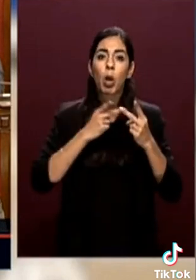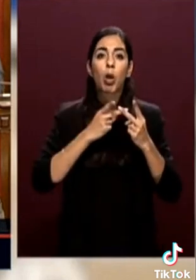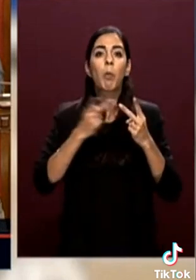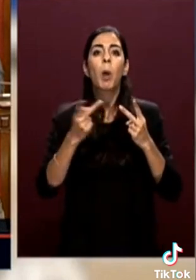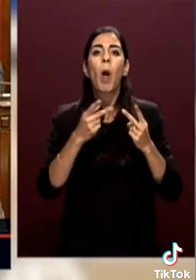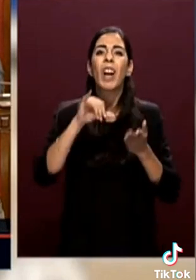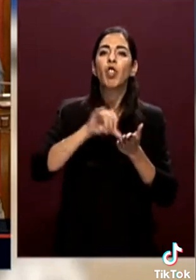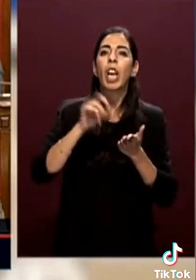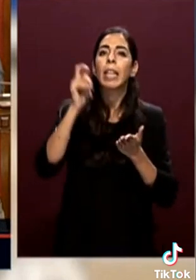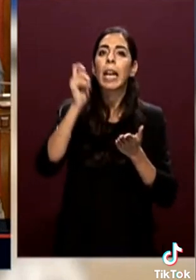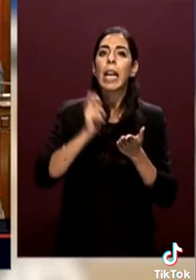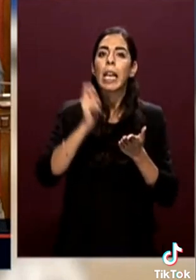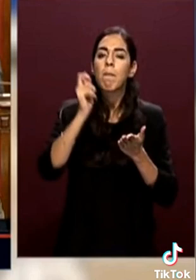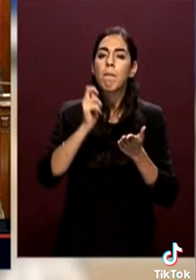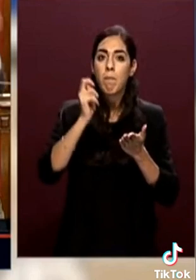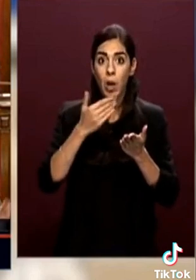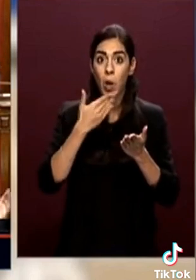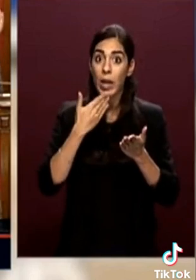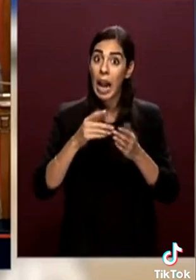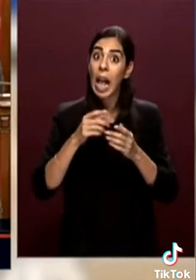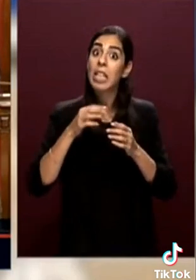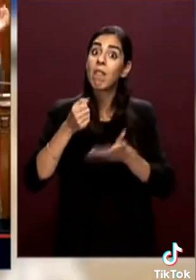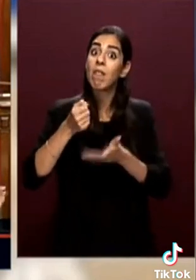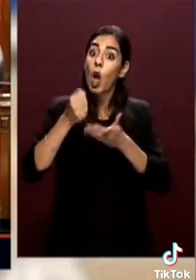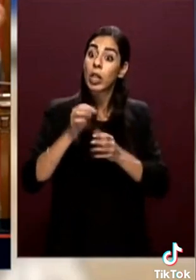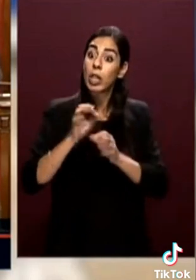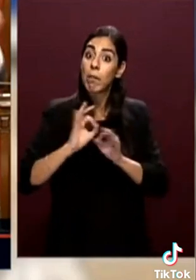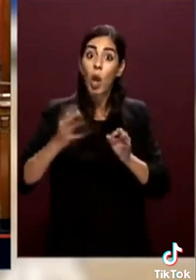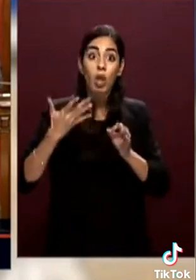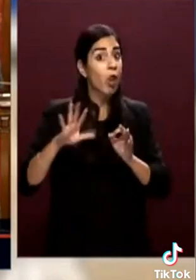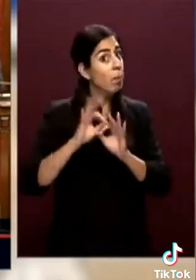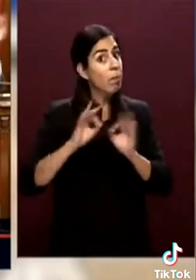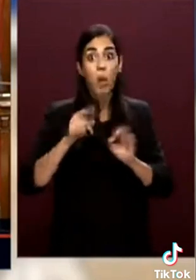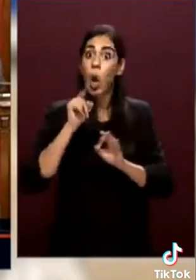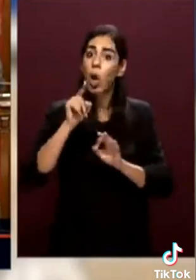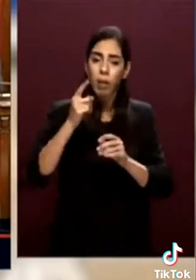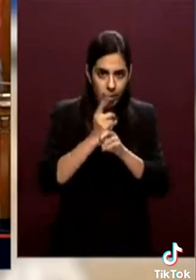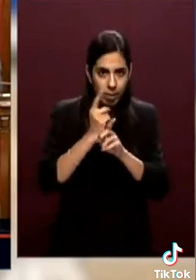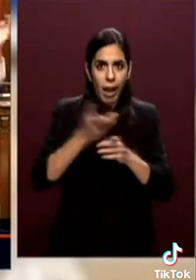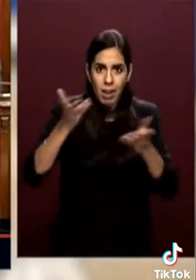dell'impiego con i fondi già stanziati che giacciono lì.